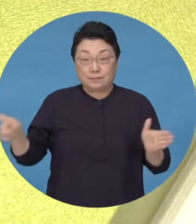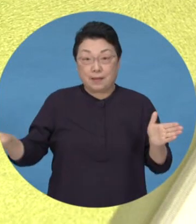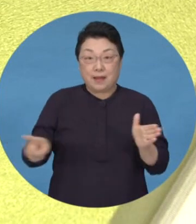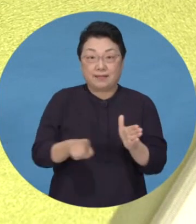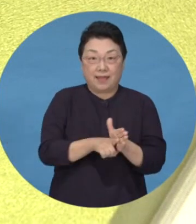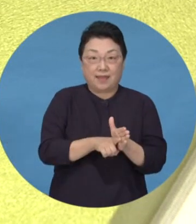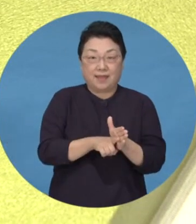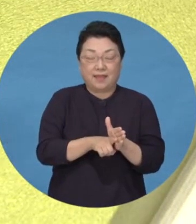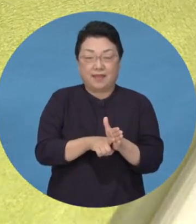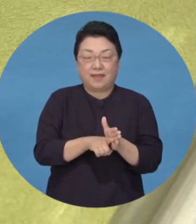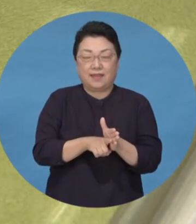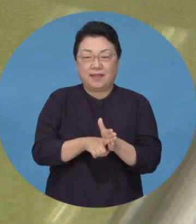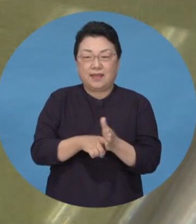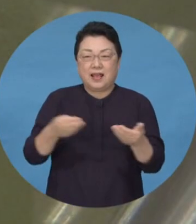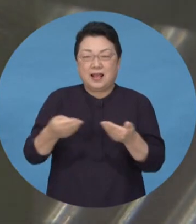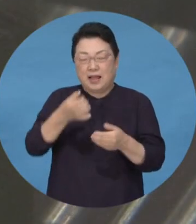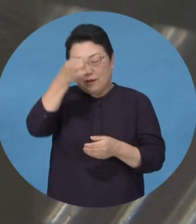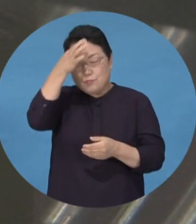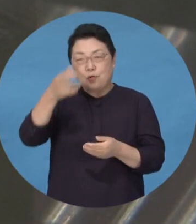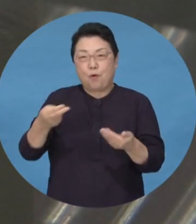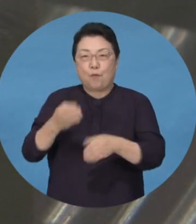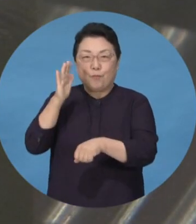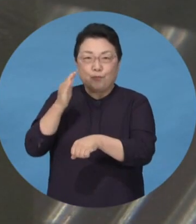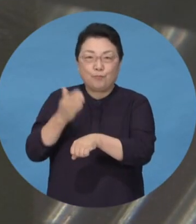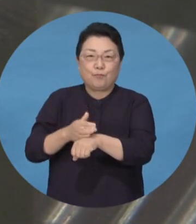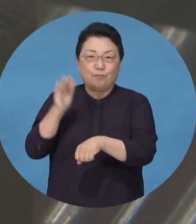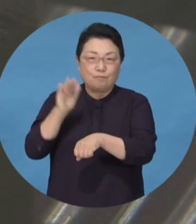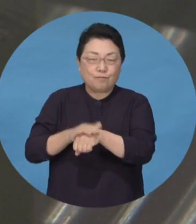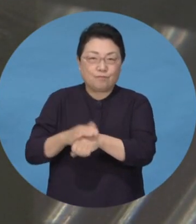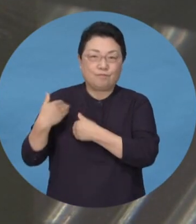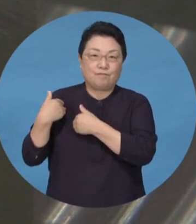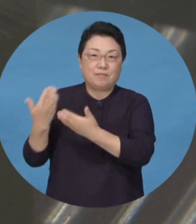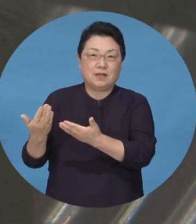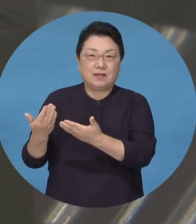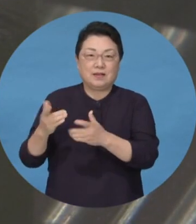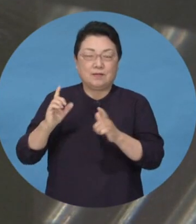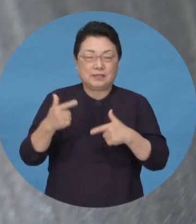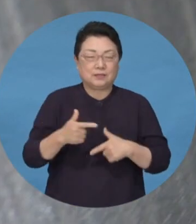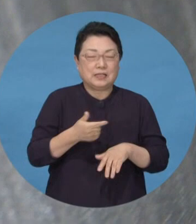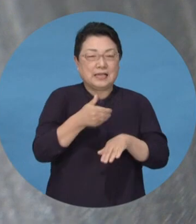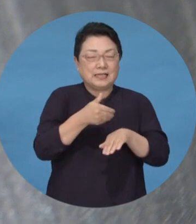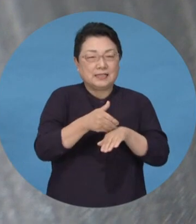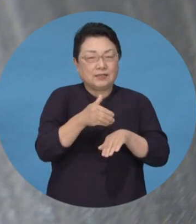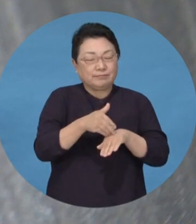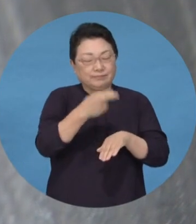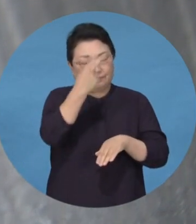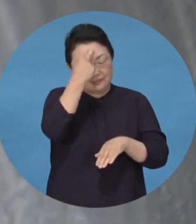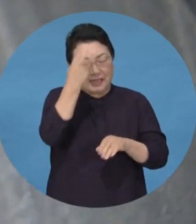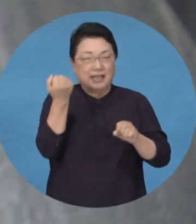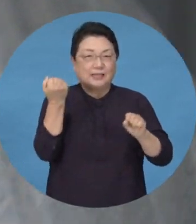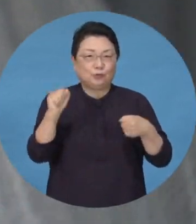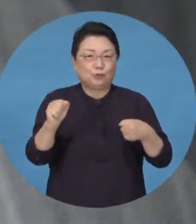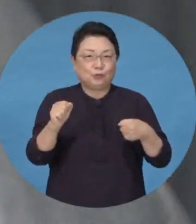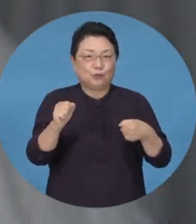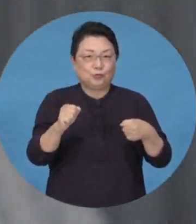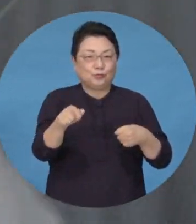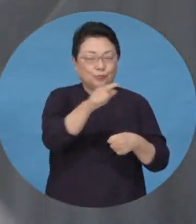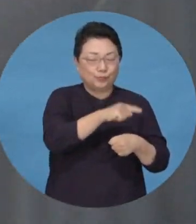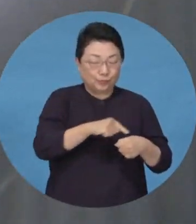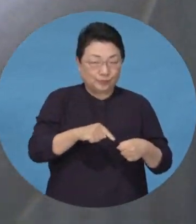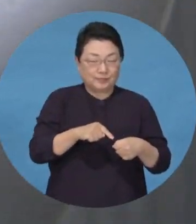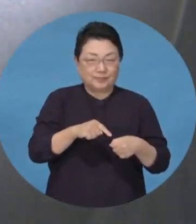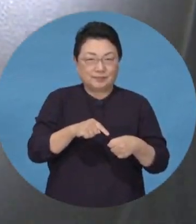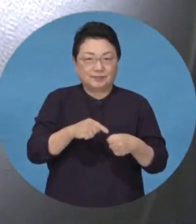こう皆さんこう職人さんの世界だったわけですけれどもそこに来アート性を付与するというかですね作家に皆さんになっていただくこと